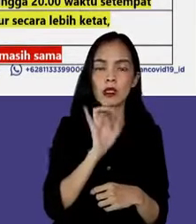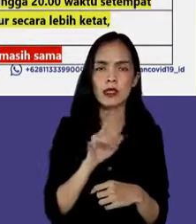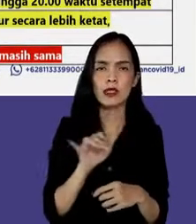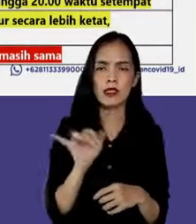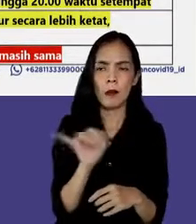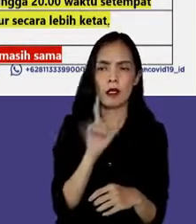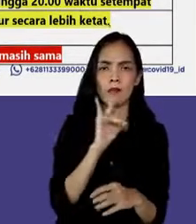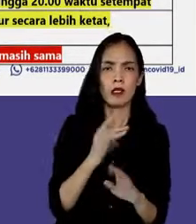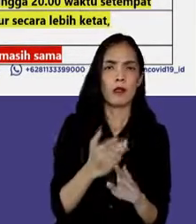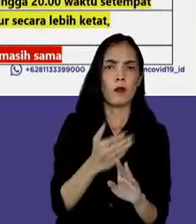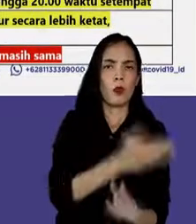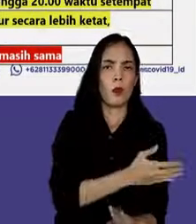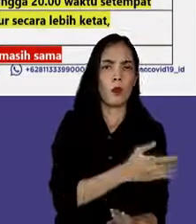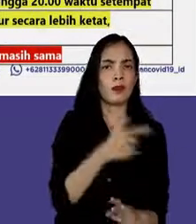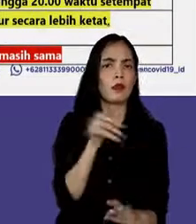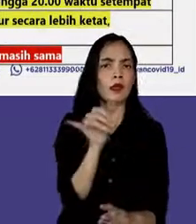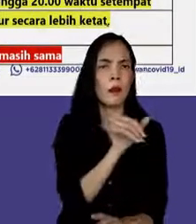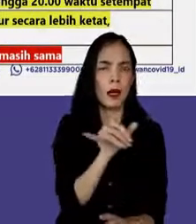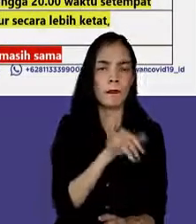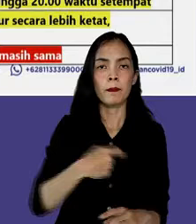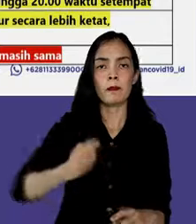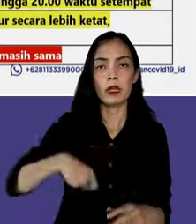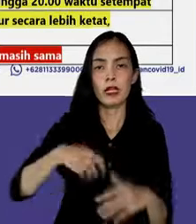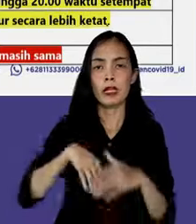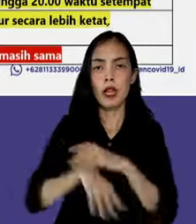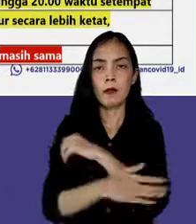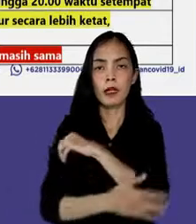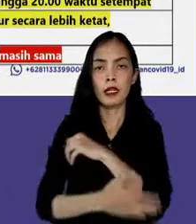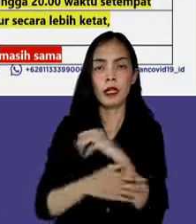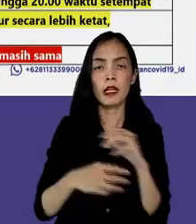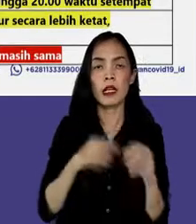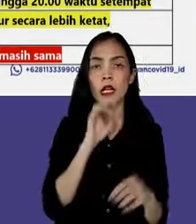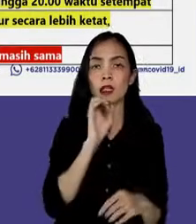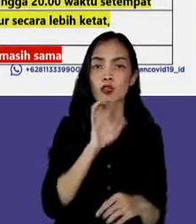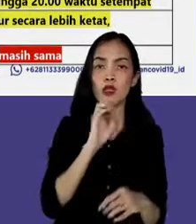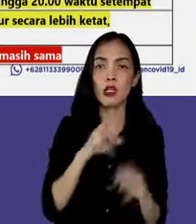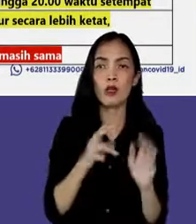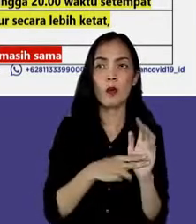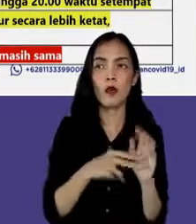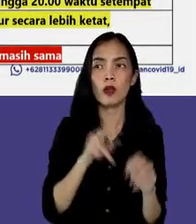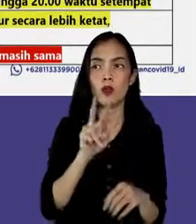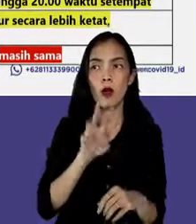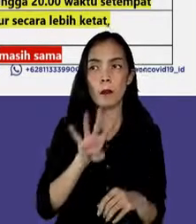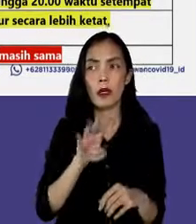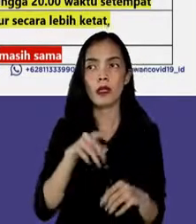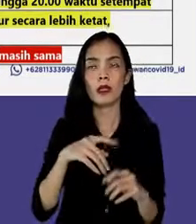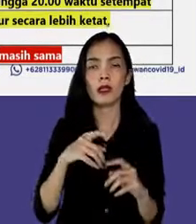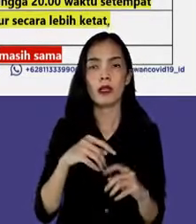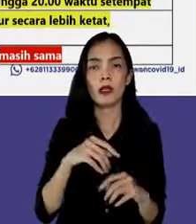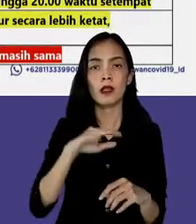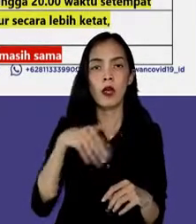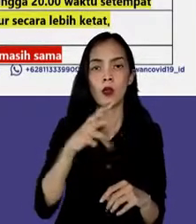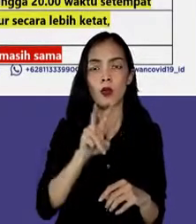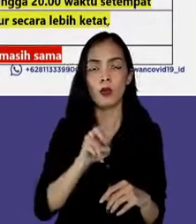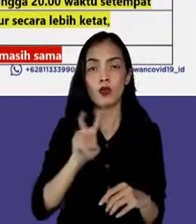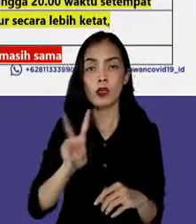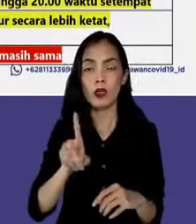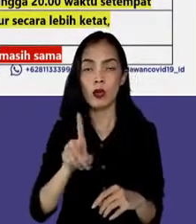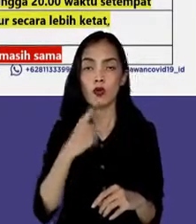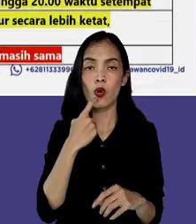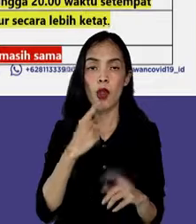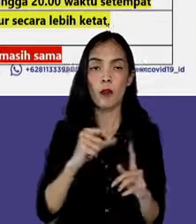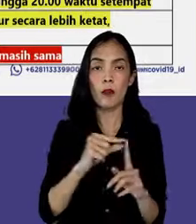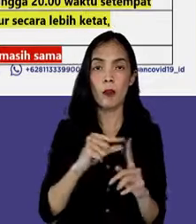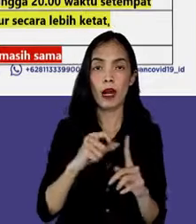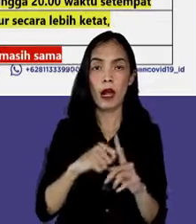sebelumnya instruksi Menteri Dalam Negeri Nomor 24 Tahun 2021 terkait PKM di wilayah pulau Jawa Bali